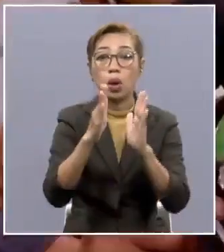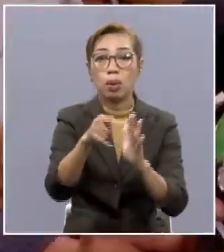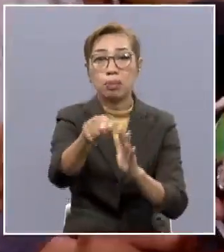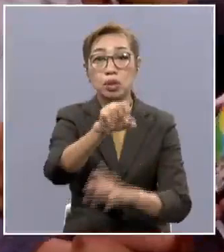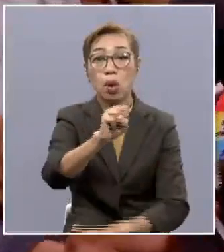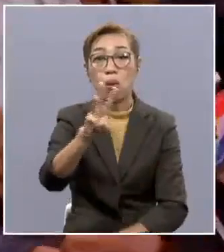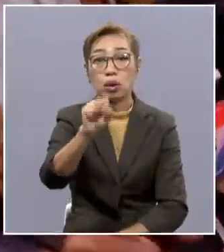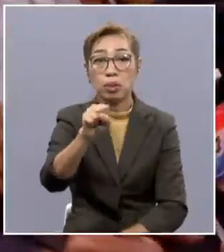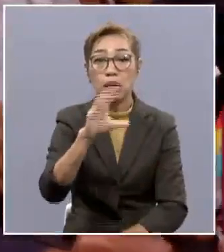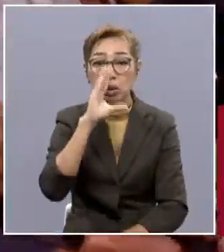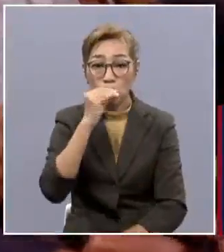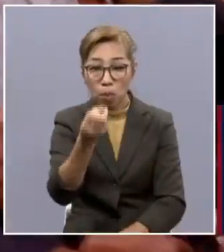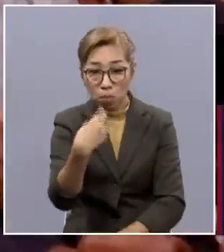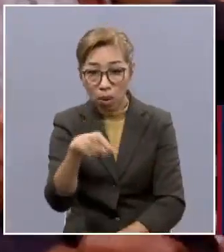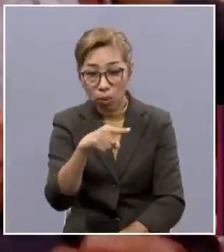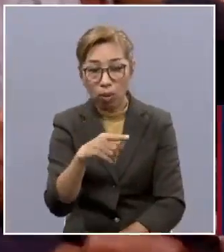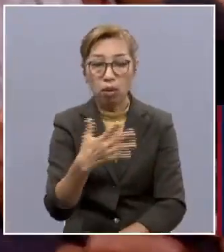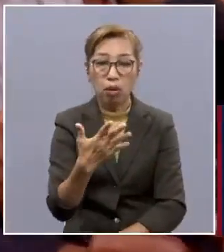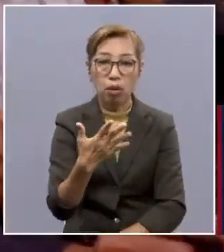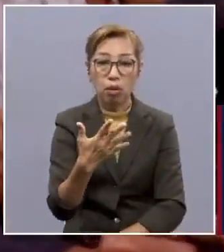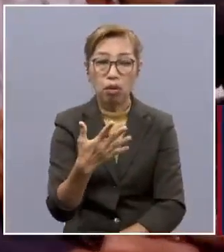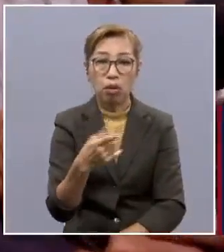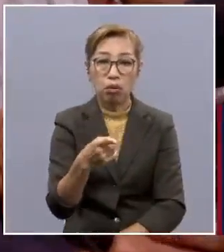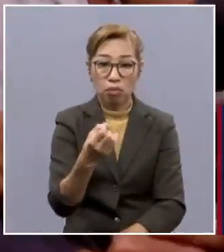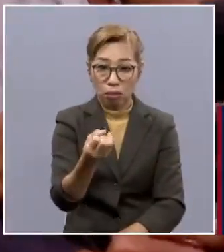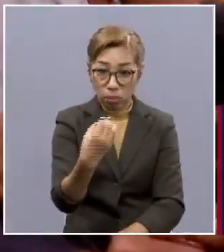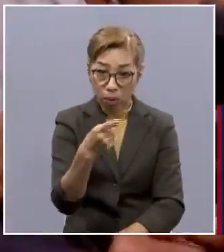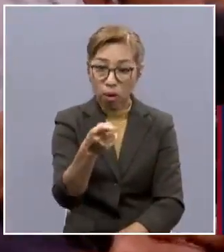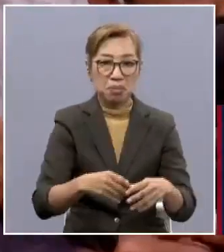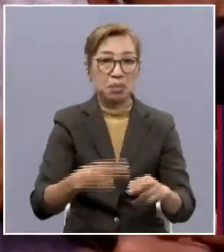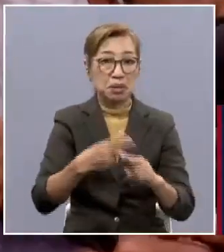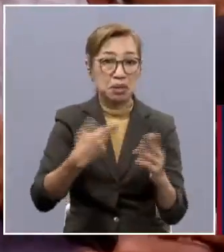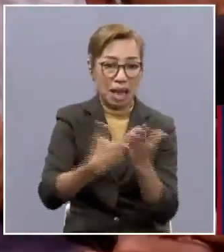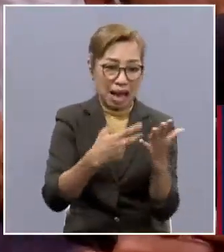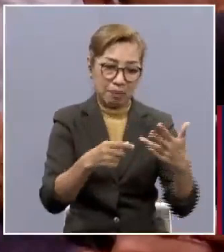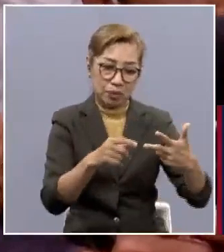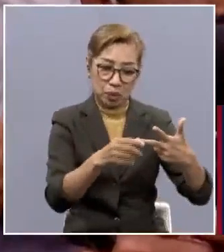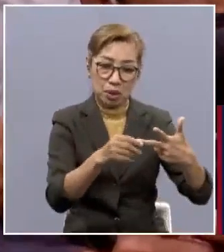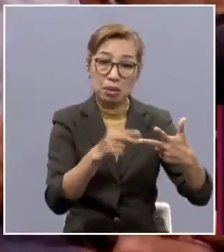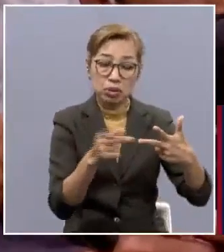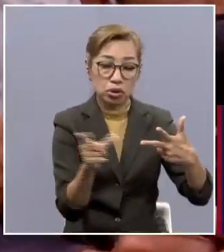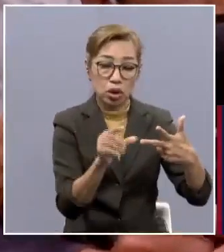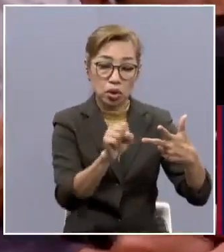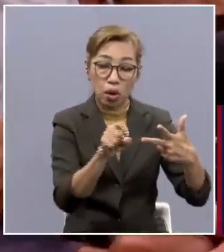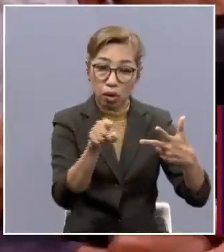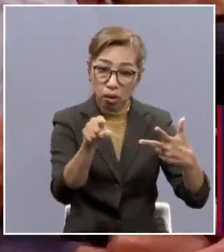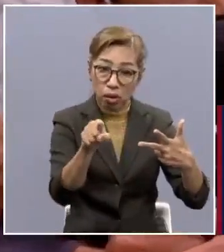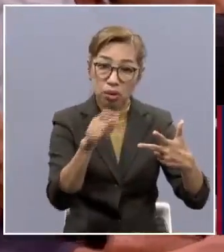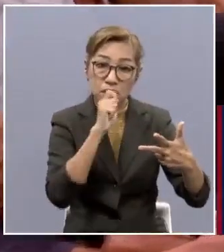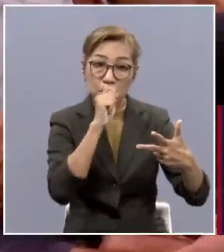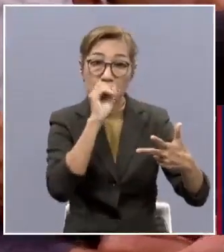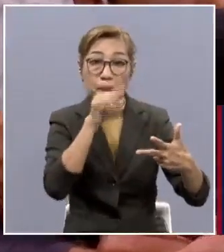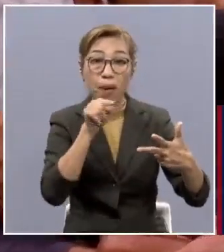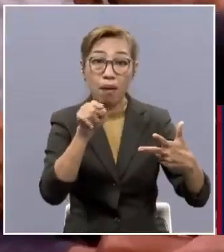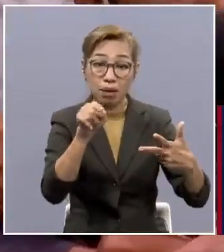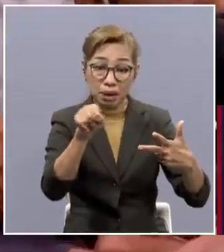ฒิสภาที่โดนว่าออกมาเปิดเผยเรื่องนี้เนี่ยลักษณะที่ให้สัมภาษณ์คล้ายกับบอกใบ้ว่าตั